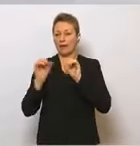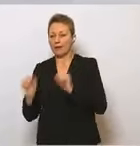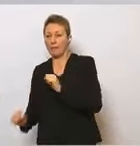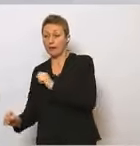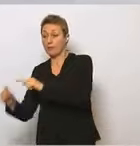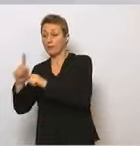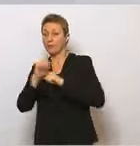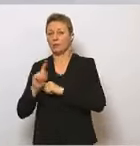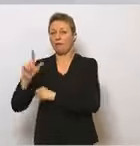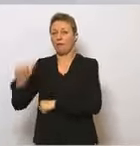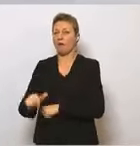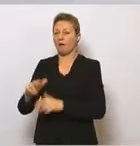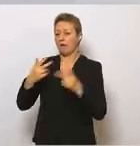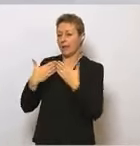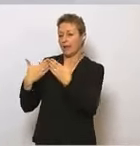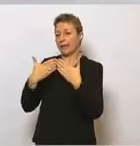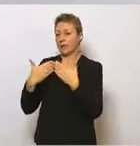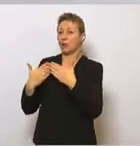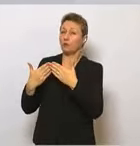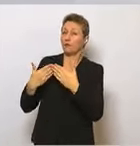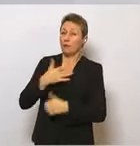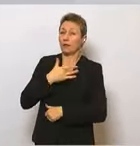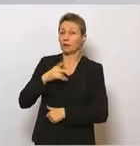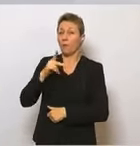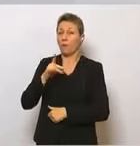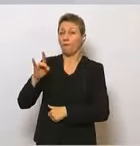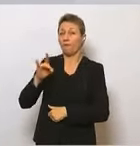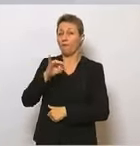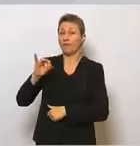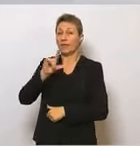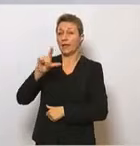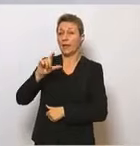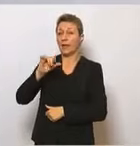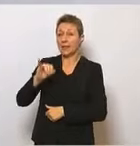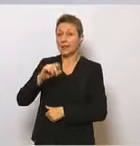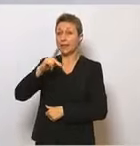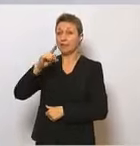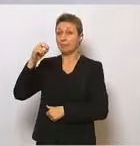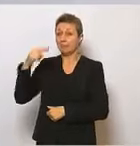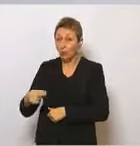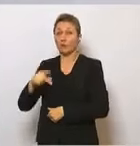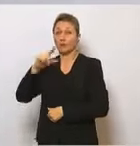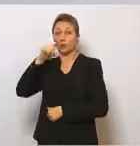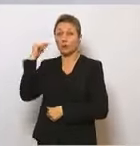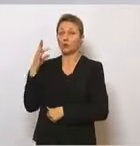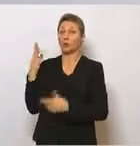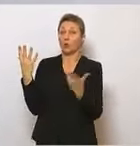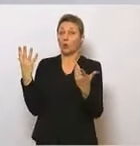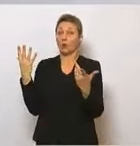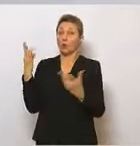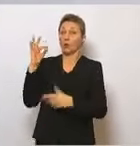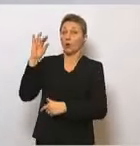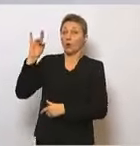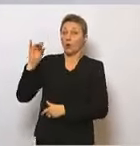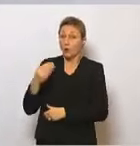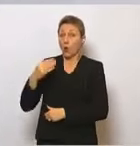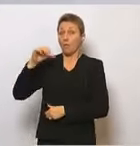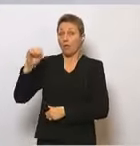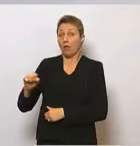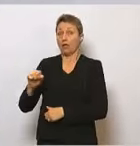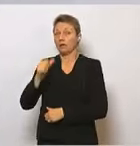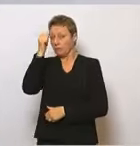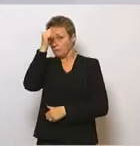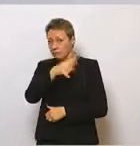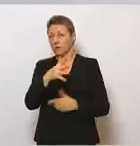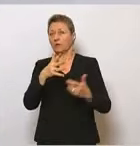travaux extrêmement intéressants, par exemple de Thomas Philippon récemment, sur les dynamiques d'ailleurs différentes aux États-Unis avec